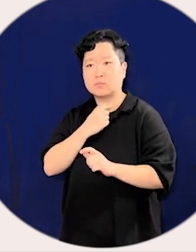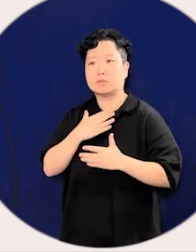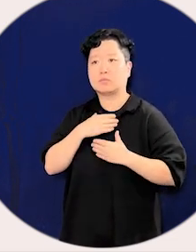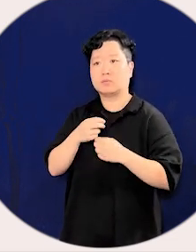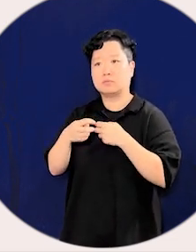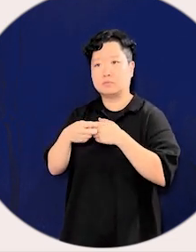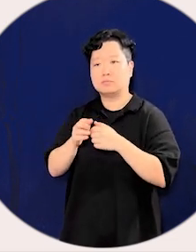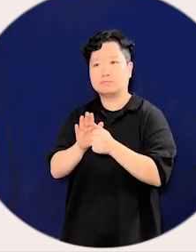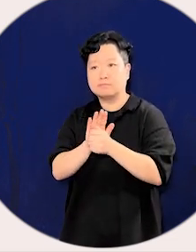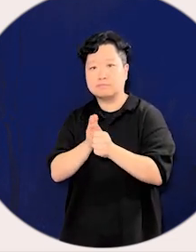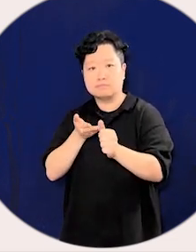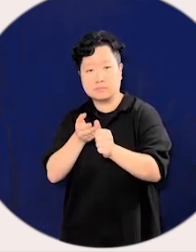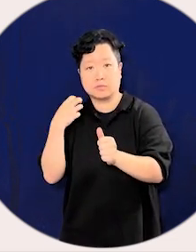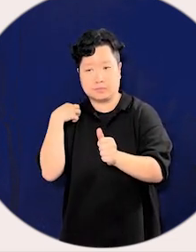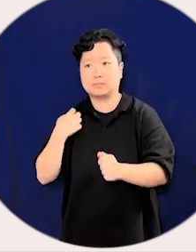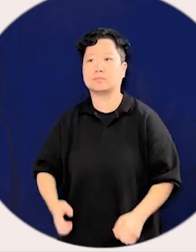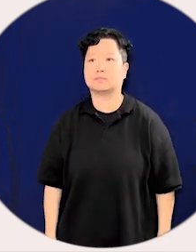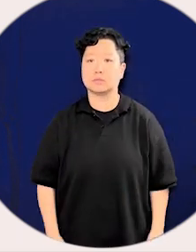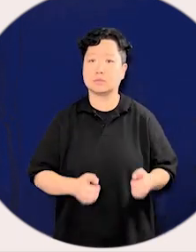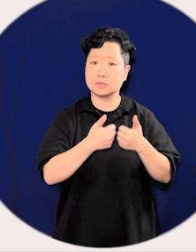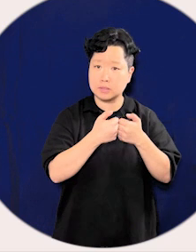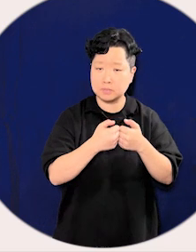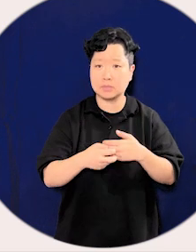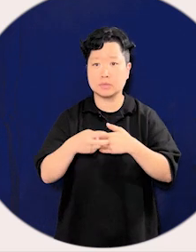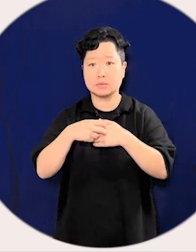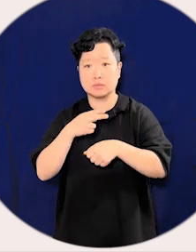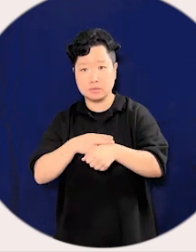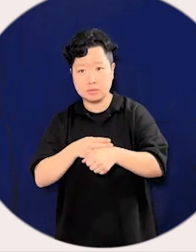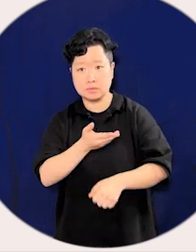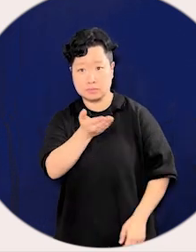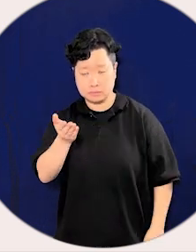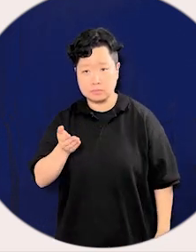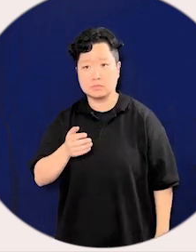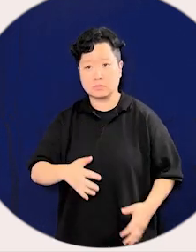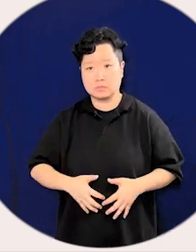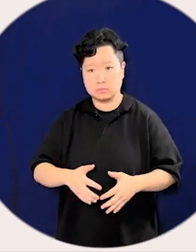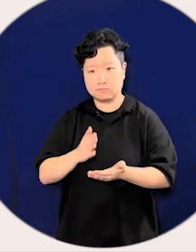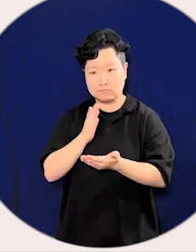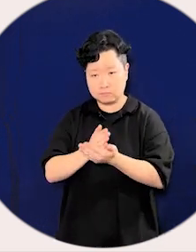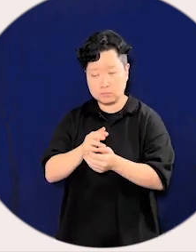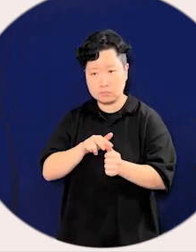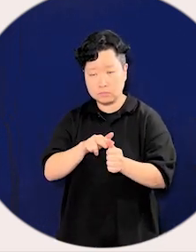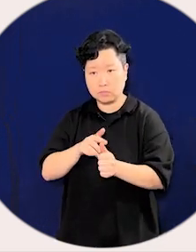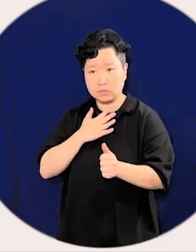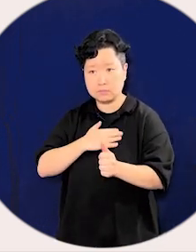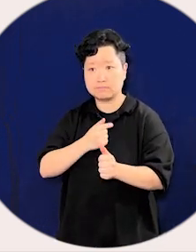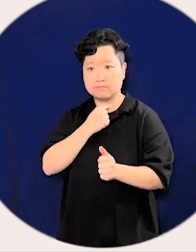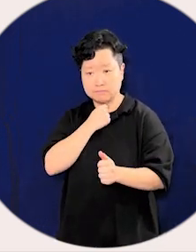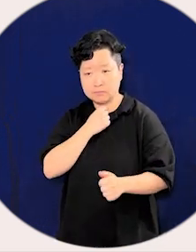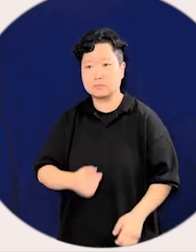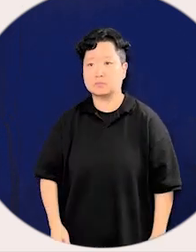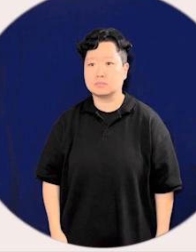의무가 있습니다. 임신 중지에 대한 더 많은 정보를 원하는 경우 상담자와 의료인을 위한 임신중지